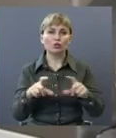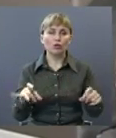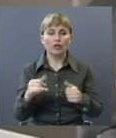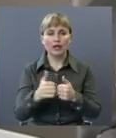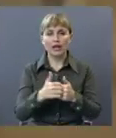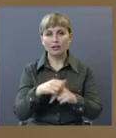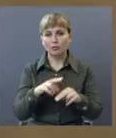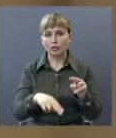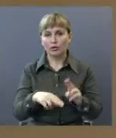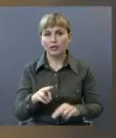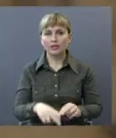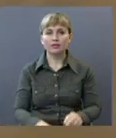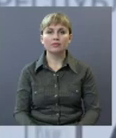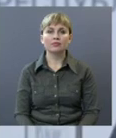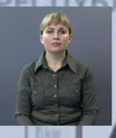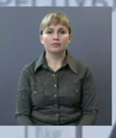пристроек.